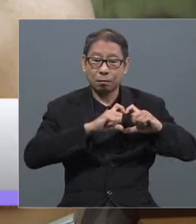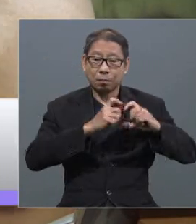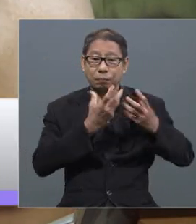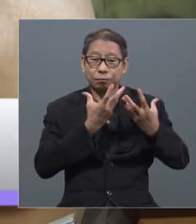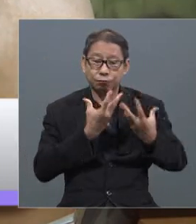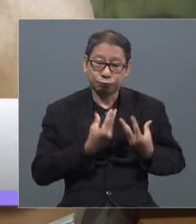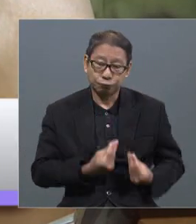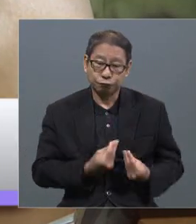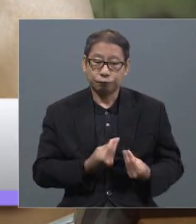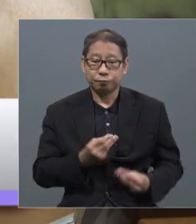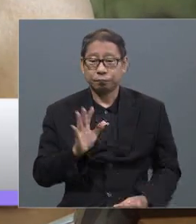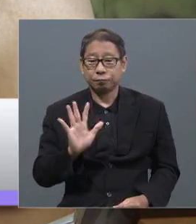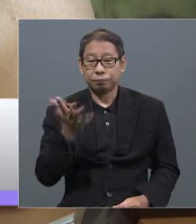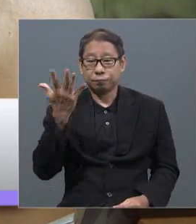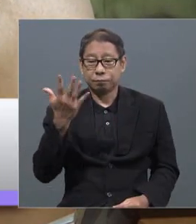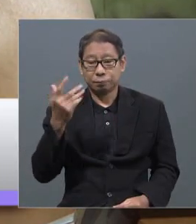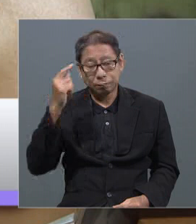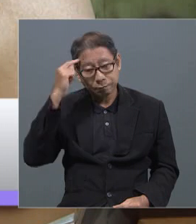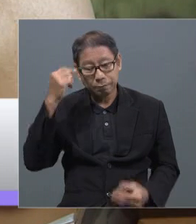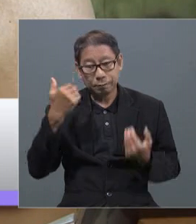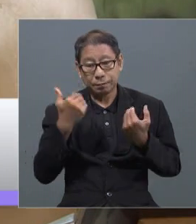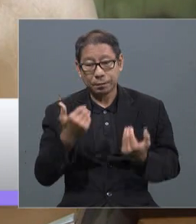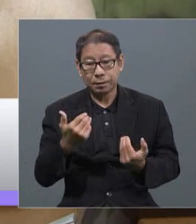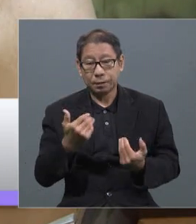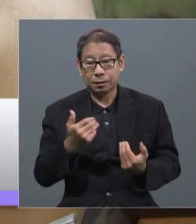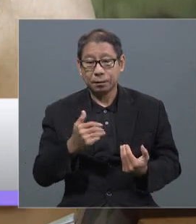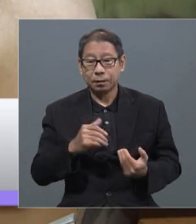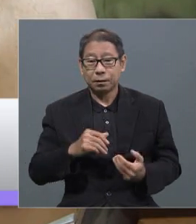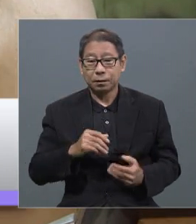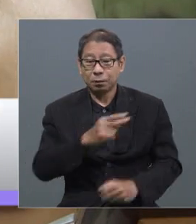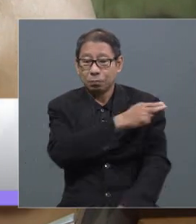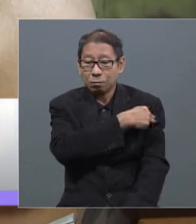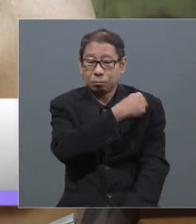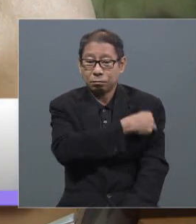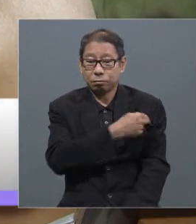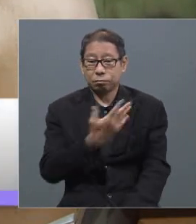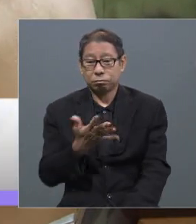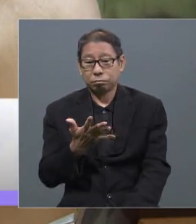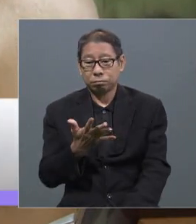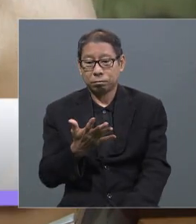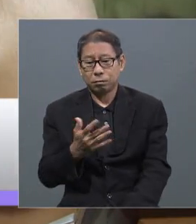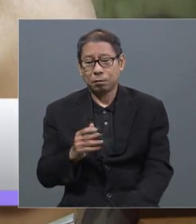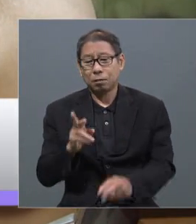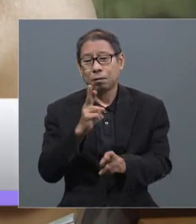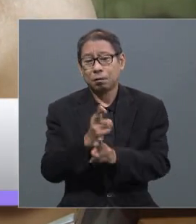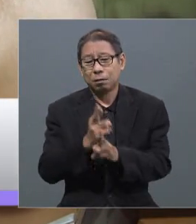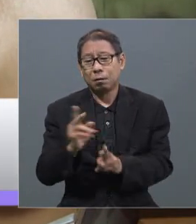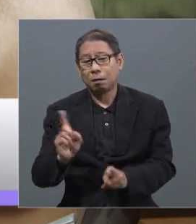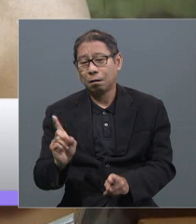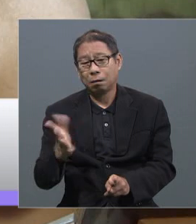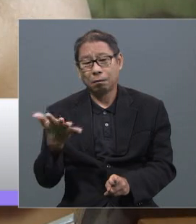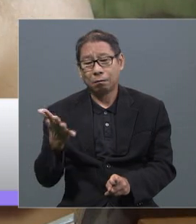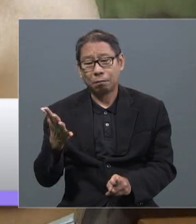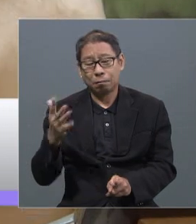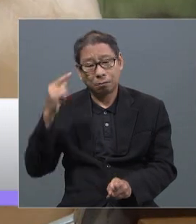ำลังใจถ้าเราไม่มีทางโรงพยาบาลนี้ก็ไม่รู้จะไปรักษาที่ไหนก็คงจะ